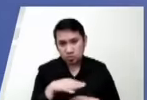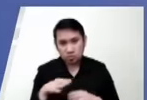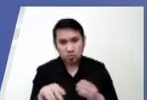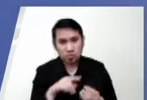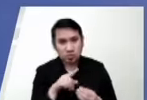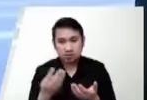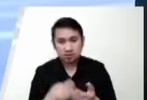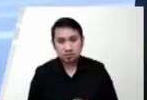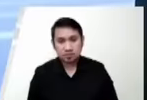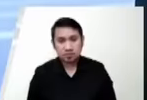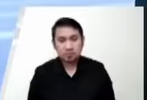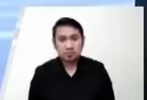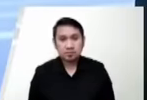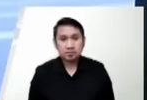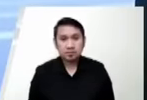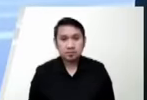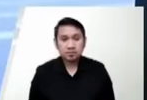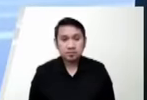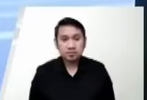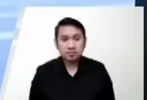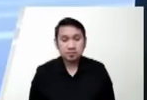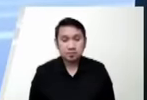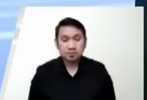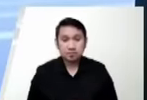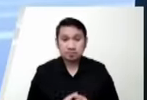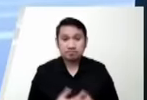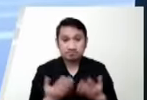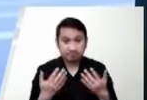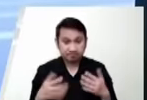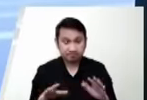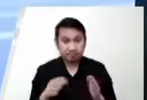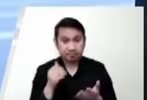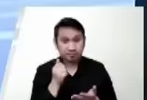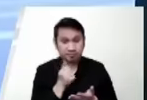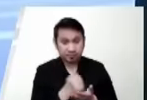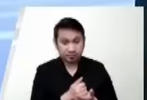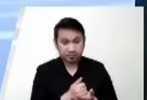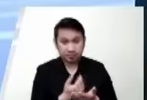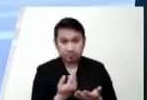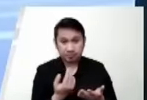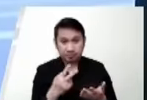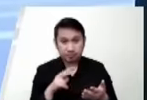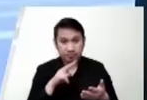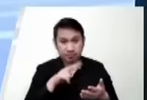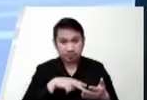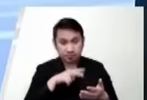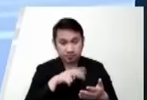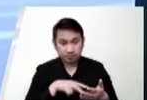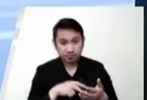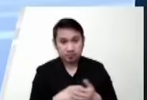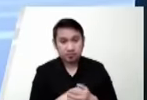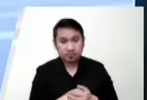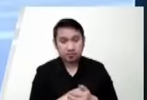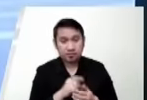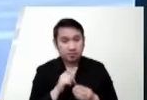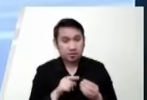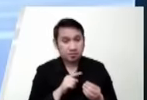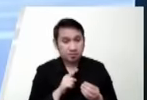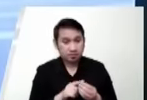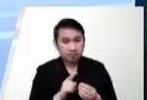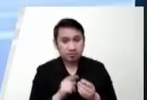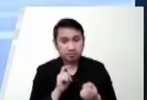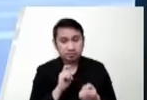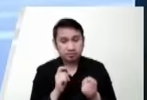issue. Lusot na sa ikalawang pagbasa sa Kamara ang Resolution of Both Houses 7 o yung panukalang pag-amyenda